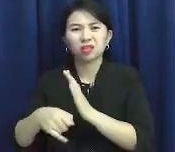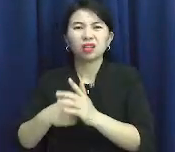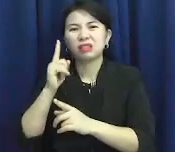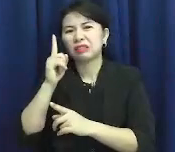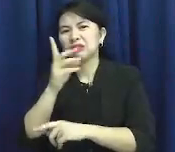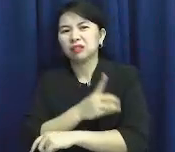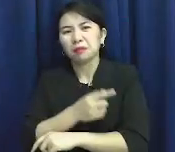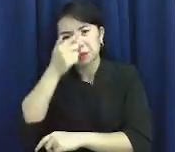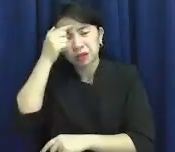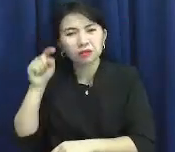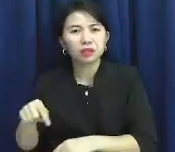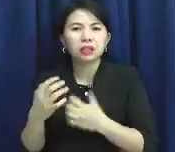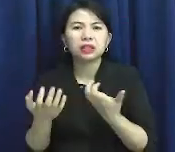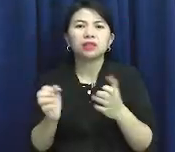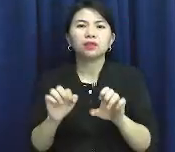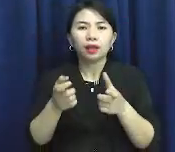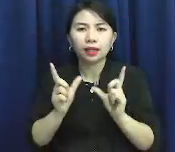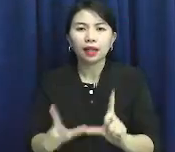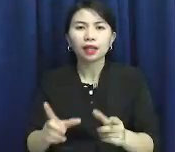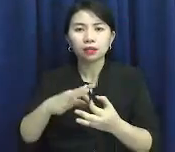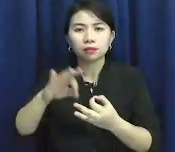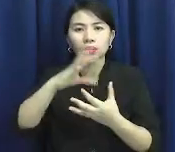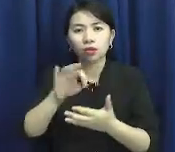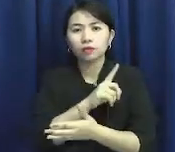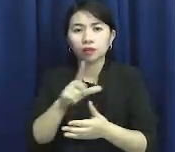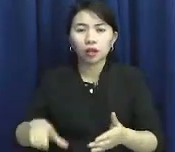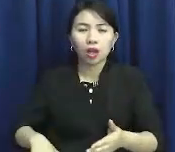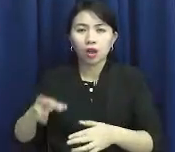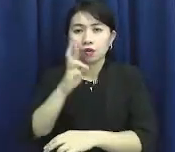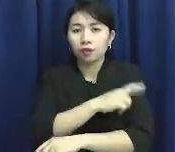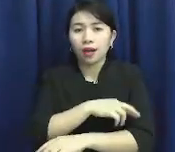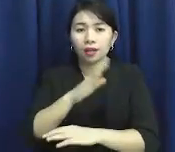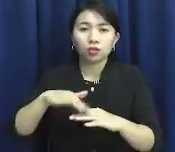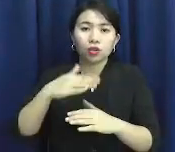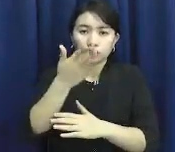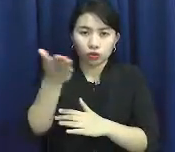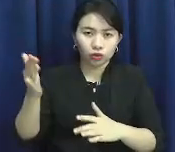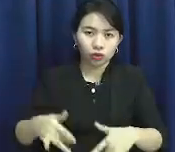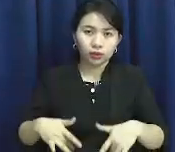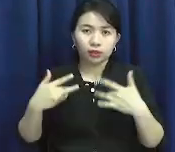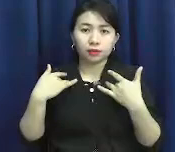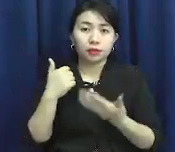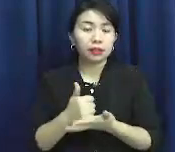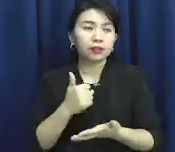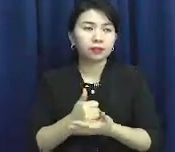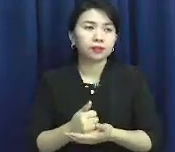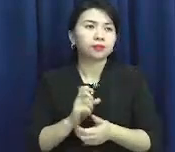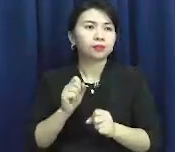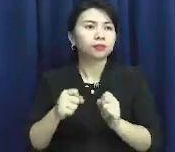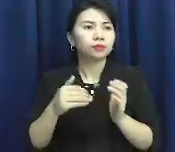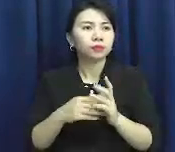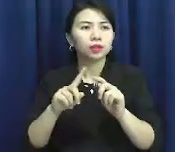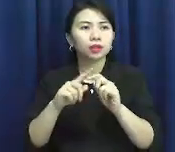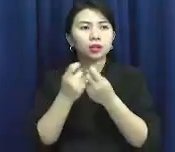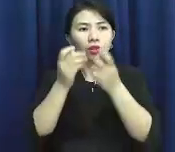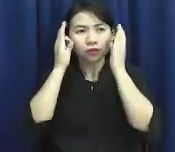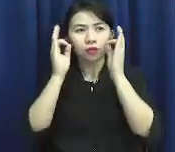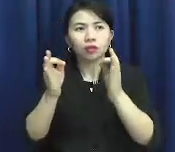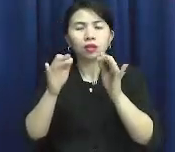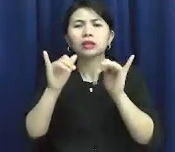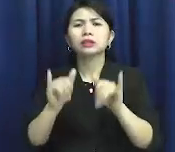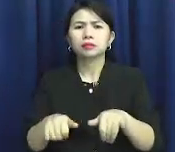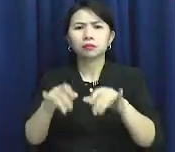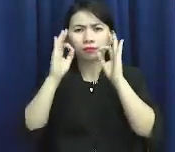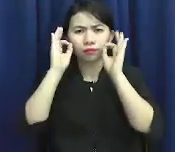season na ito. Yeah. Let the Spirit of the Lord rest upon your life. Yep. Alright, young people, team focus. Stay focused